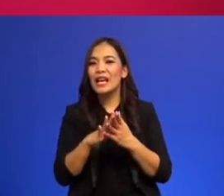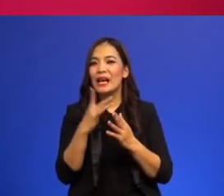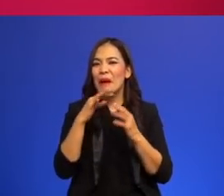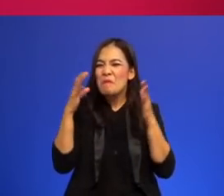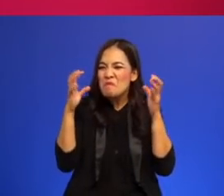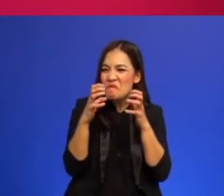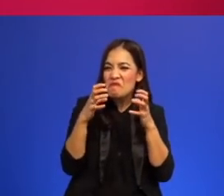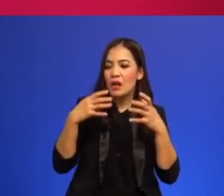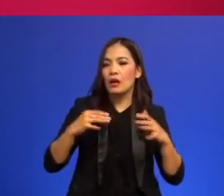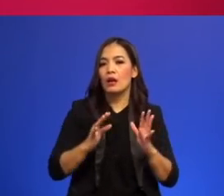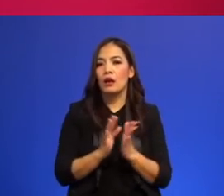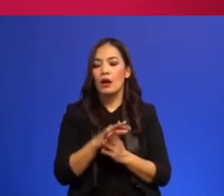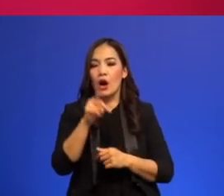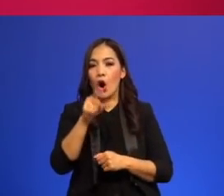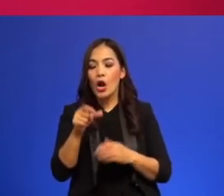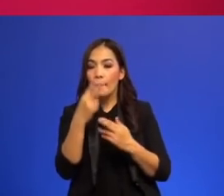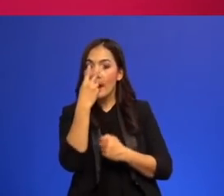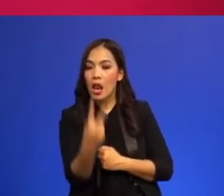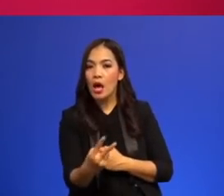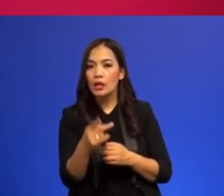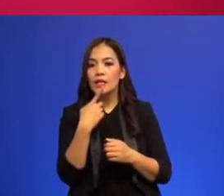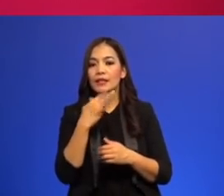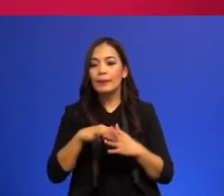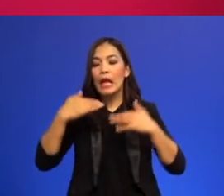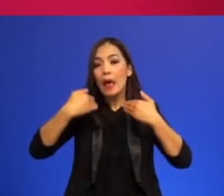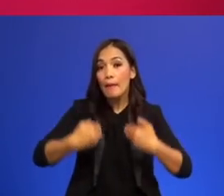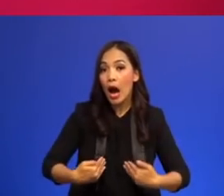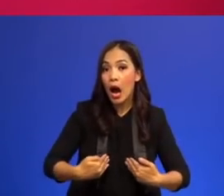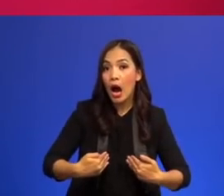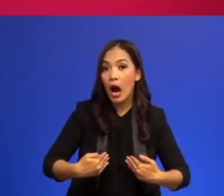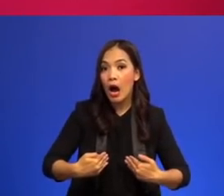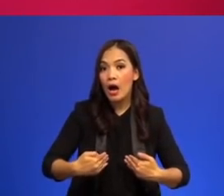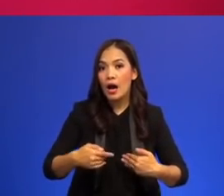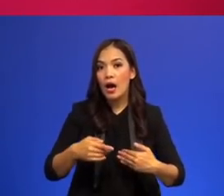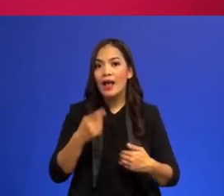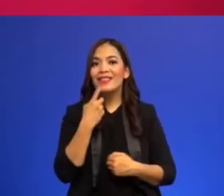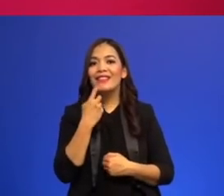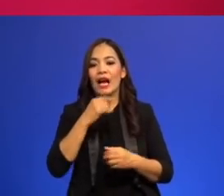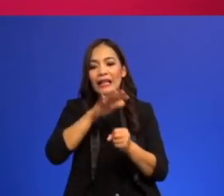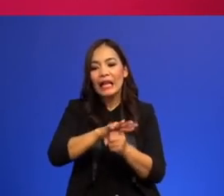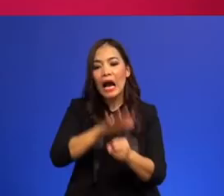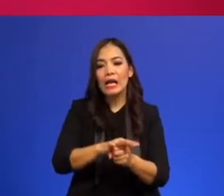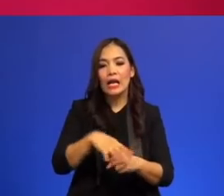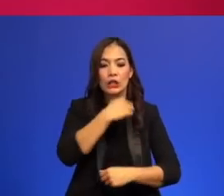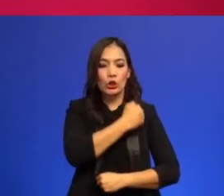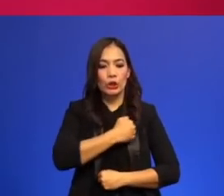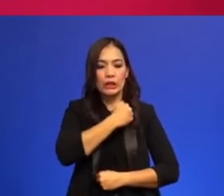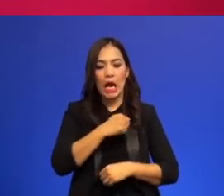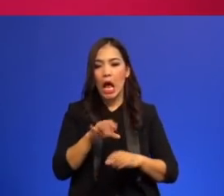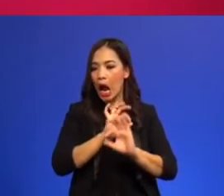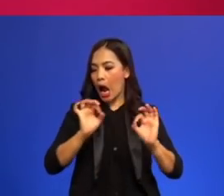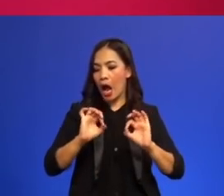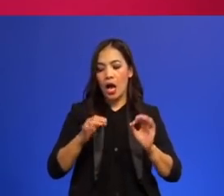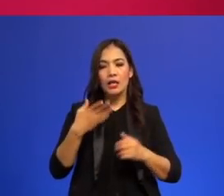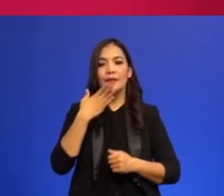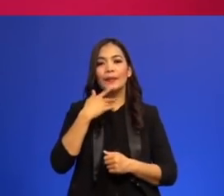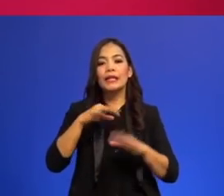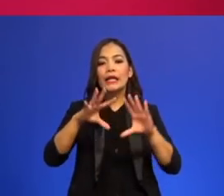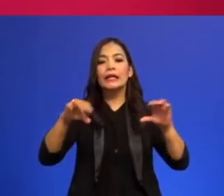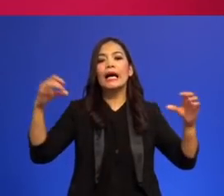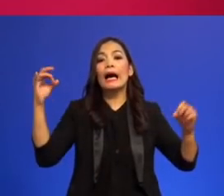Generasi strawberry ini generasi yang dipandang sebagai generasi yang lemah, rentan terhadap tekanan sosial dan tidak mampu kerja